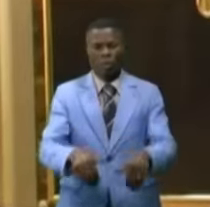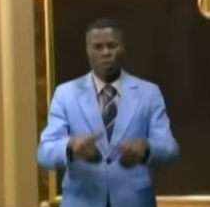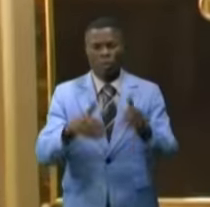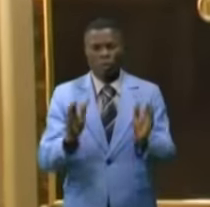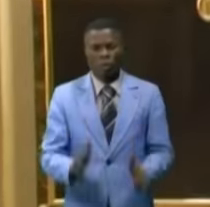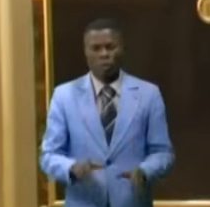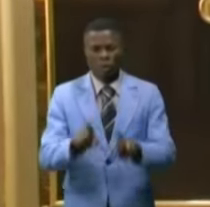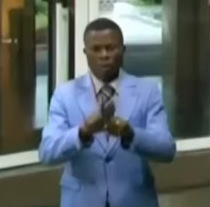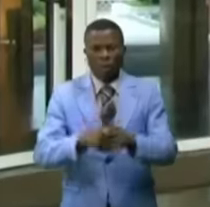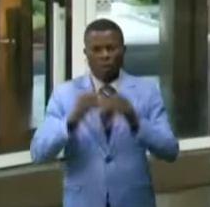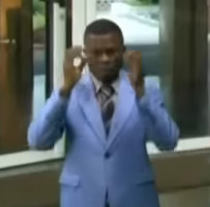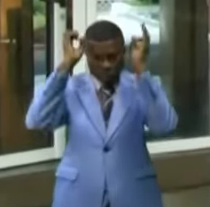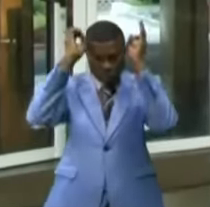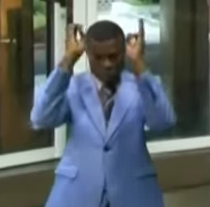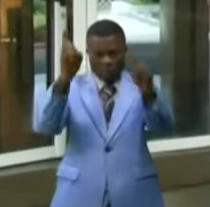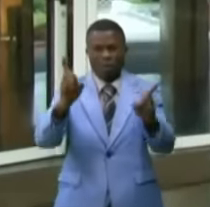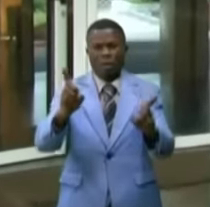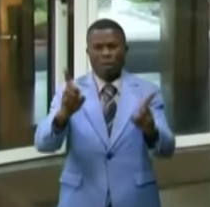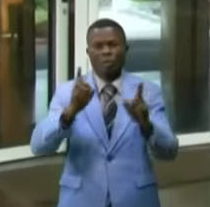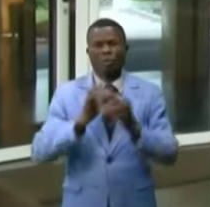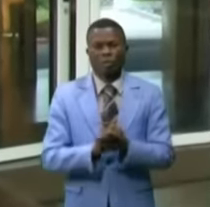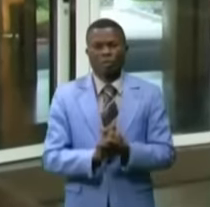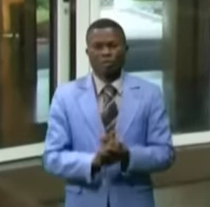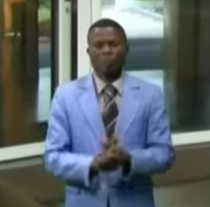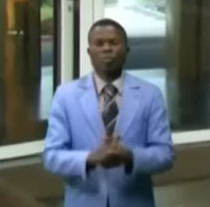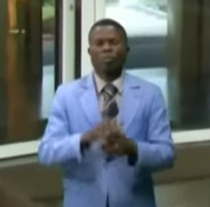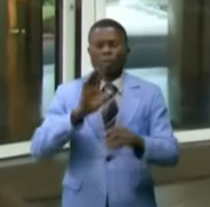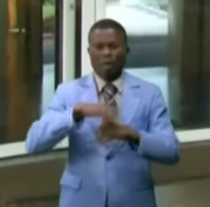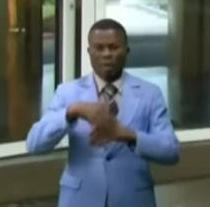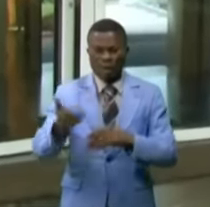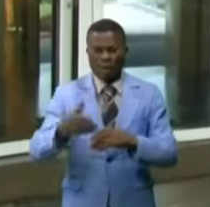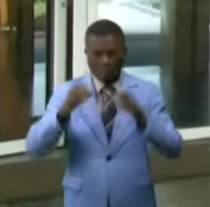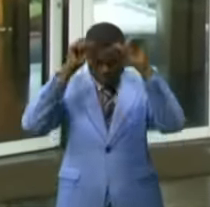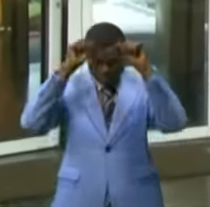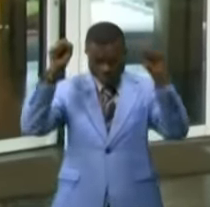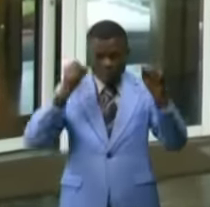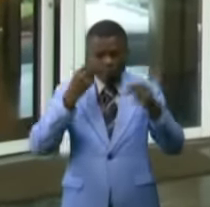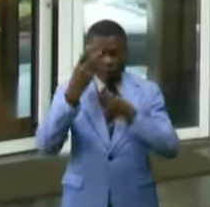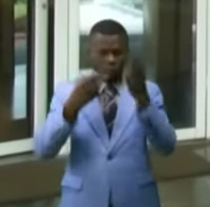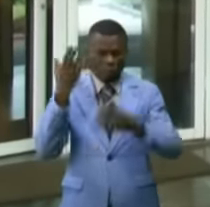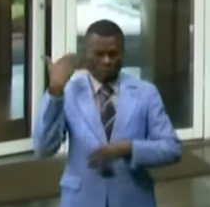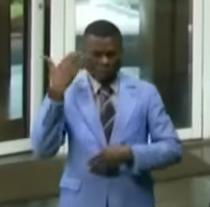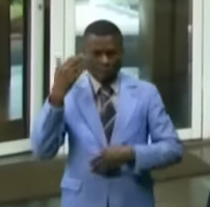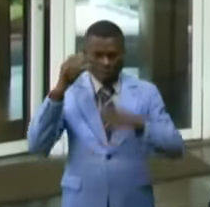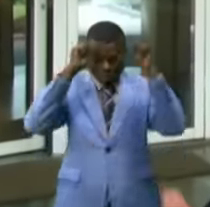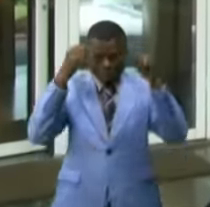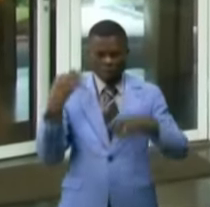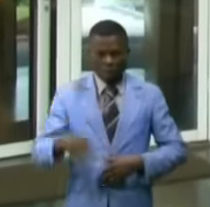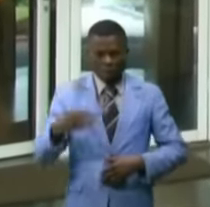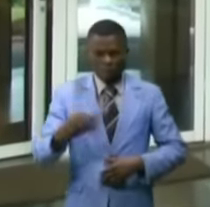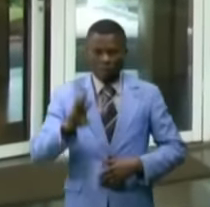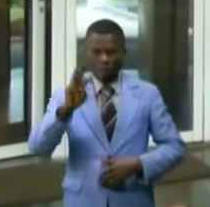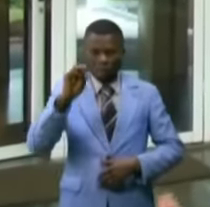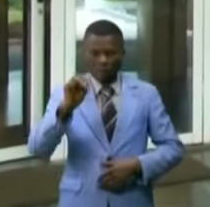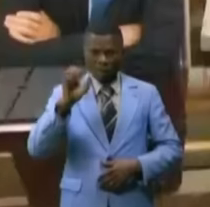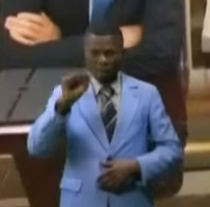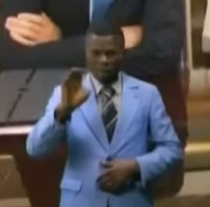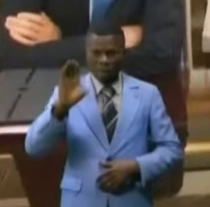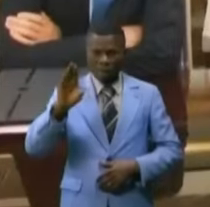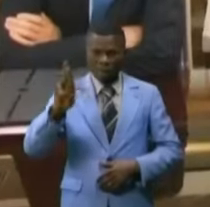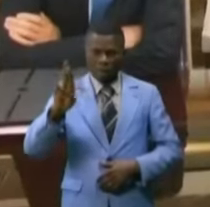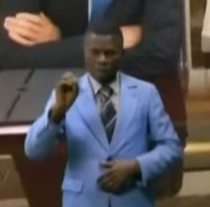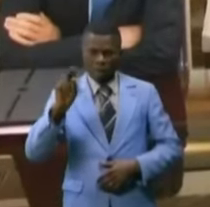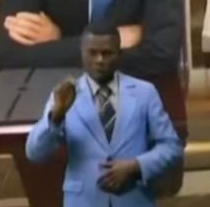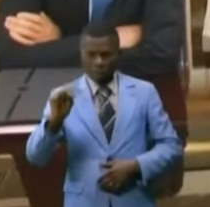l'agriculture et l'éducation. Le suivi de la visite du président Macron qui était ici du 3 au 5 mars dernier, donc beaucoup de sujets, notamment